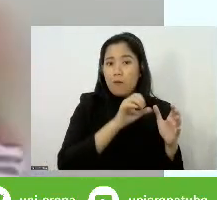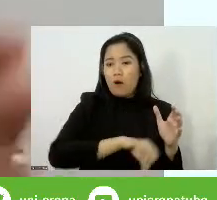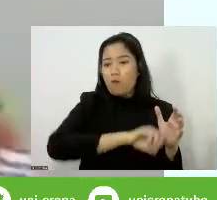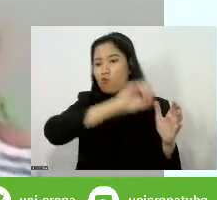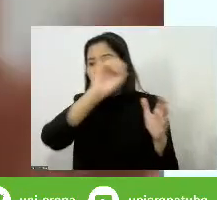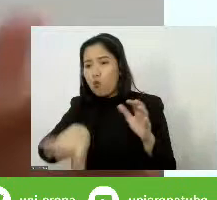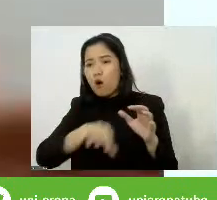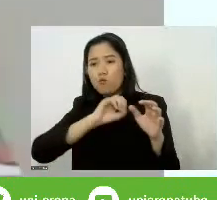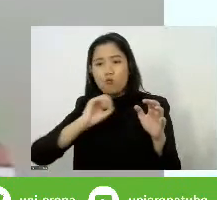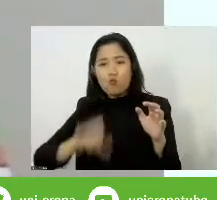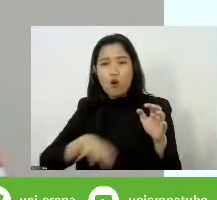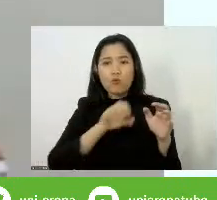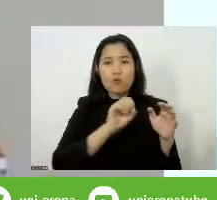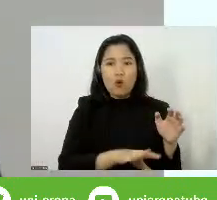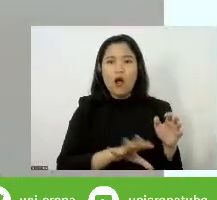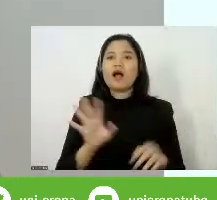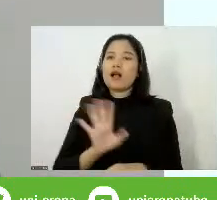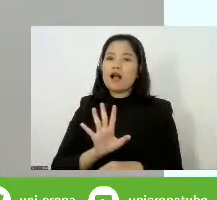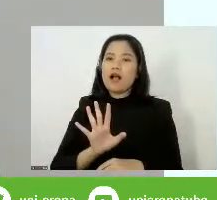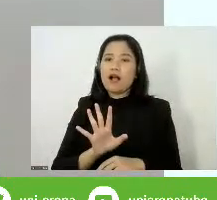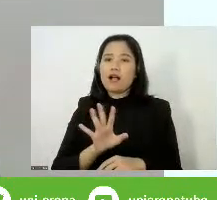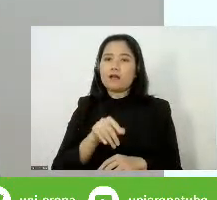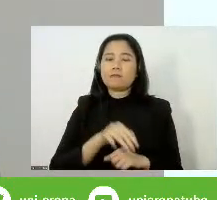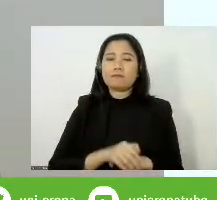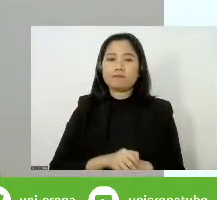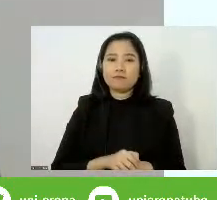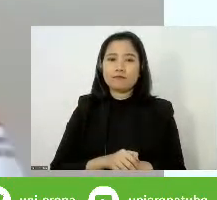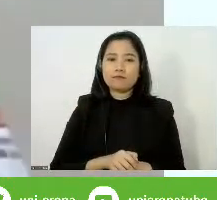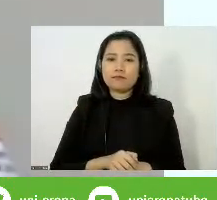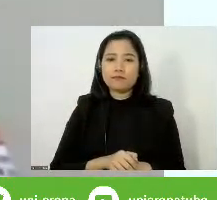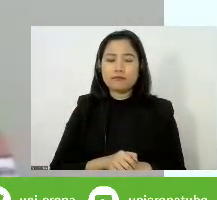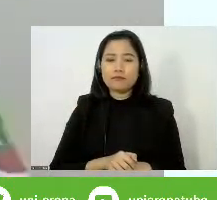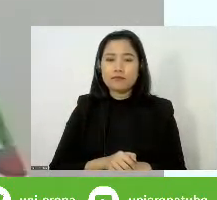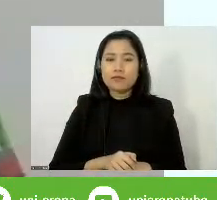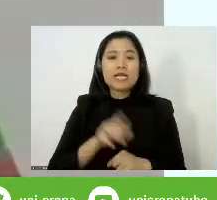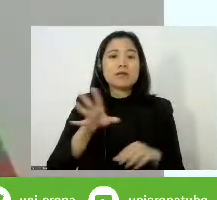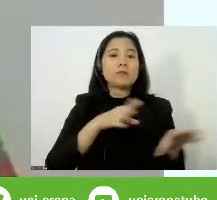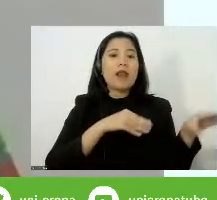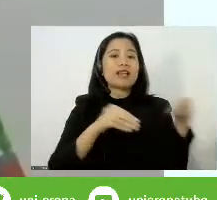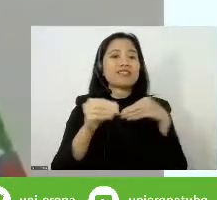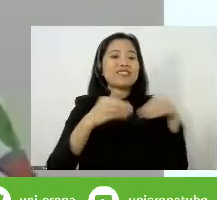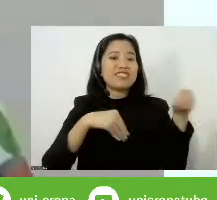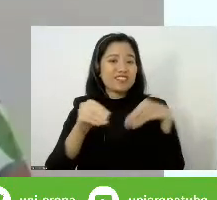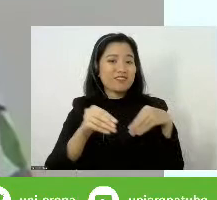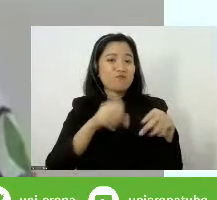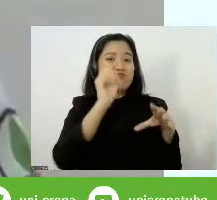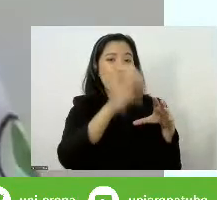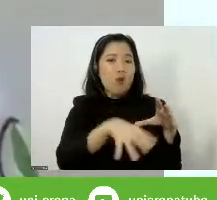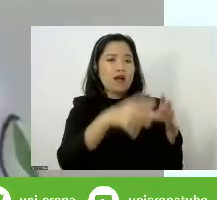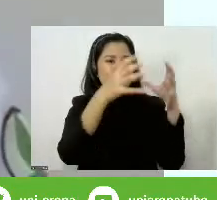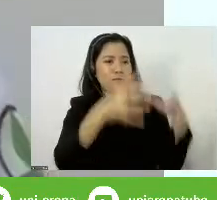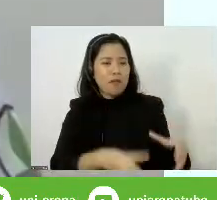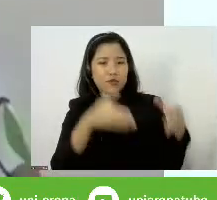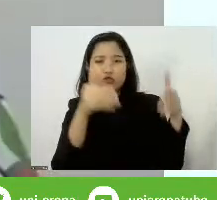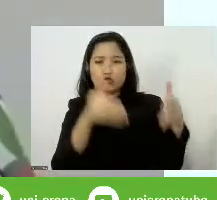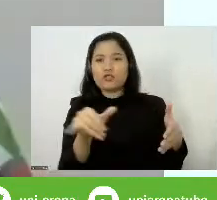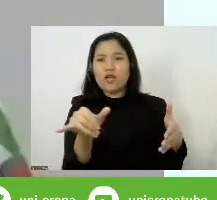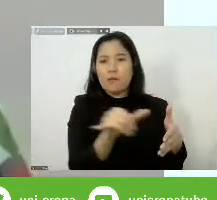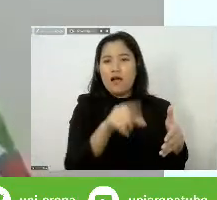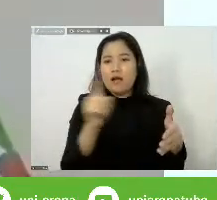memisahkan sampah plastik membuang ke tempatnya Hai makan juga begitu kemudian waktu